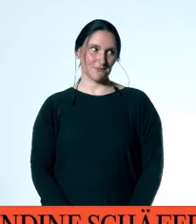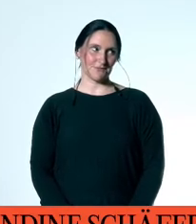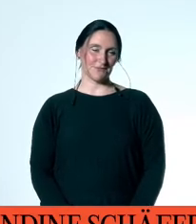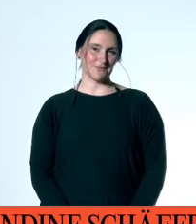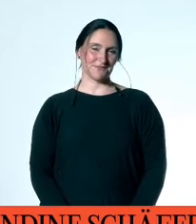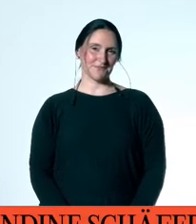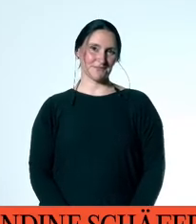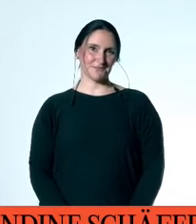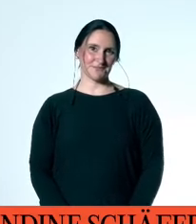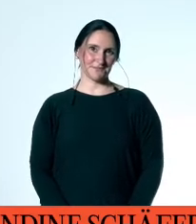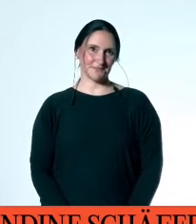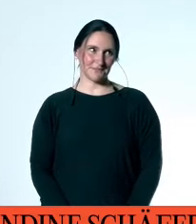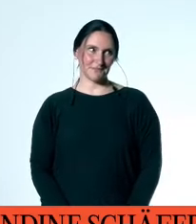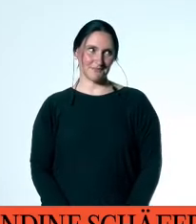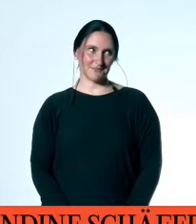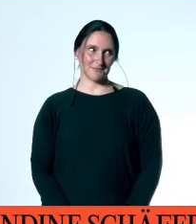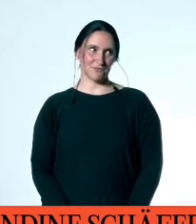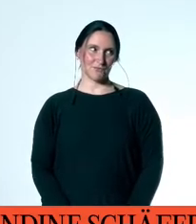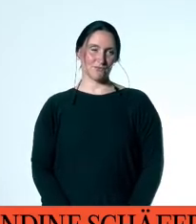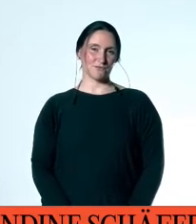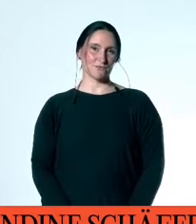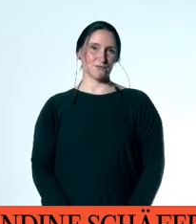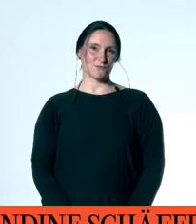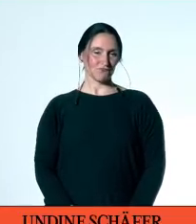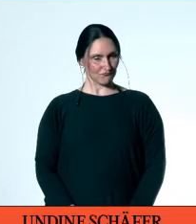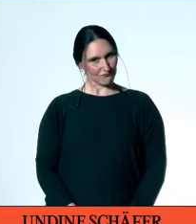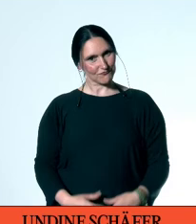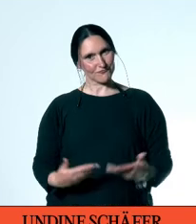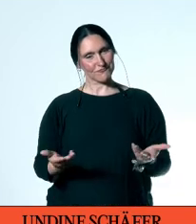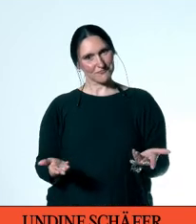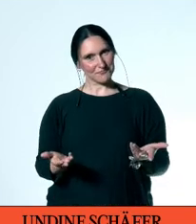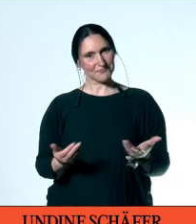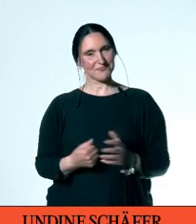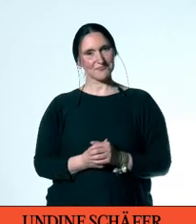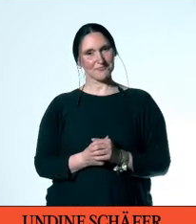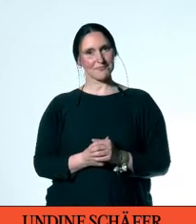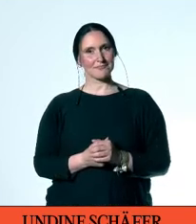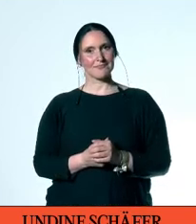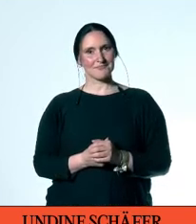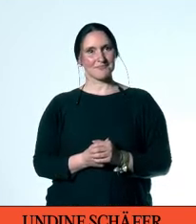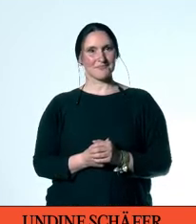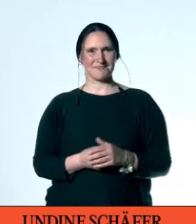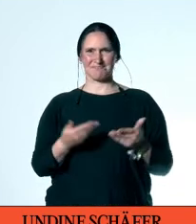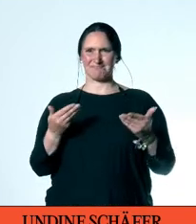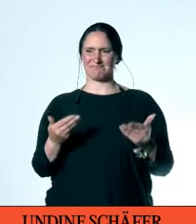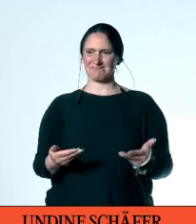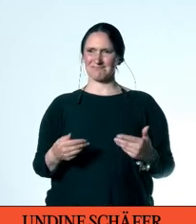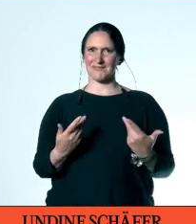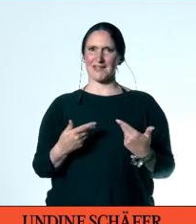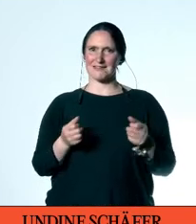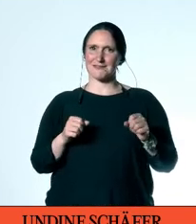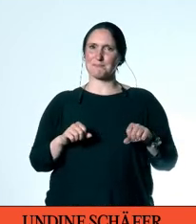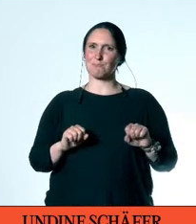wir erzählen können, was wir machen, dass wir kommunizieren können. Danke. Thank you for creating this space of